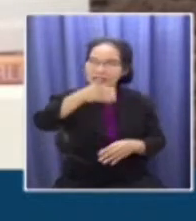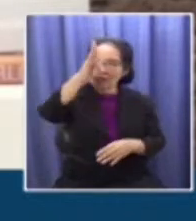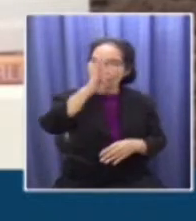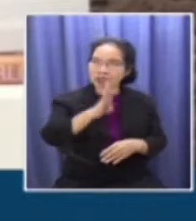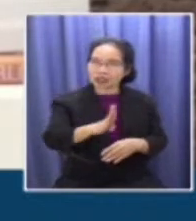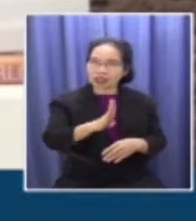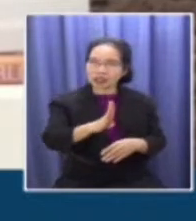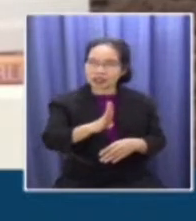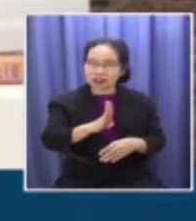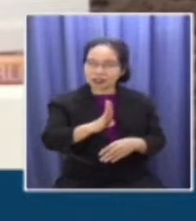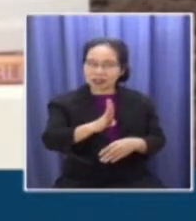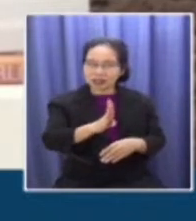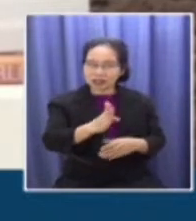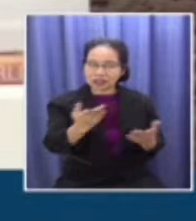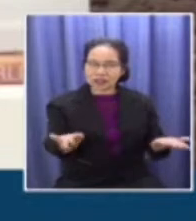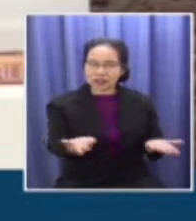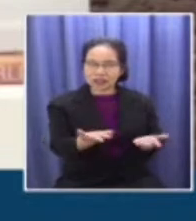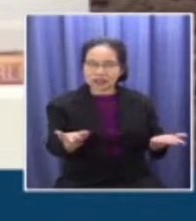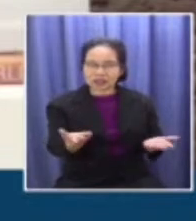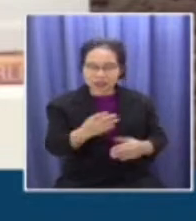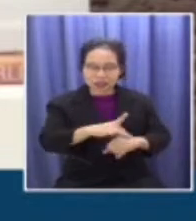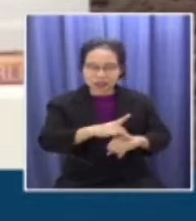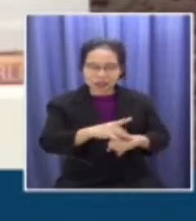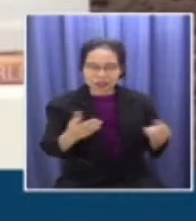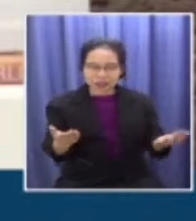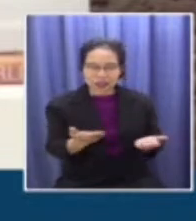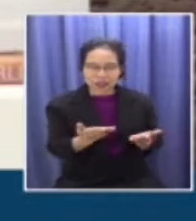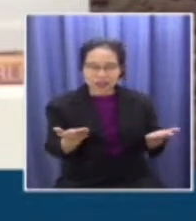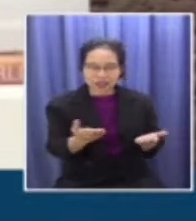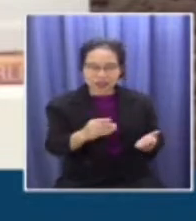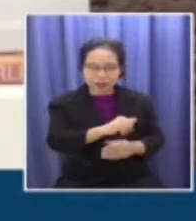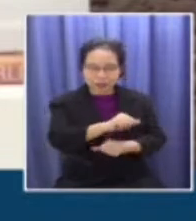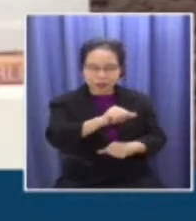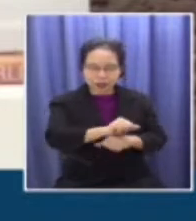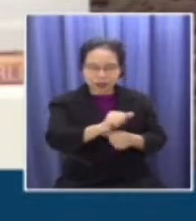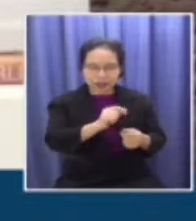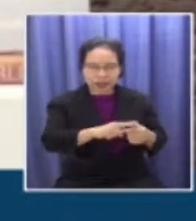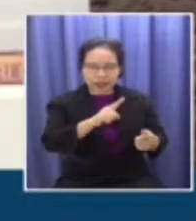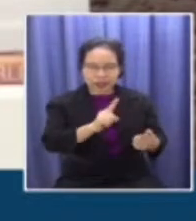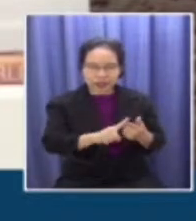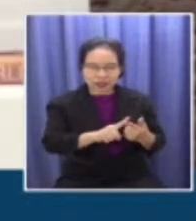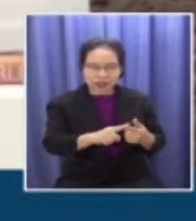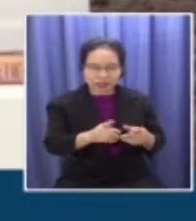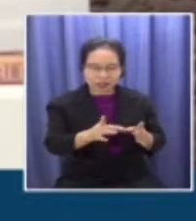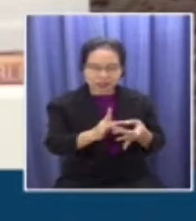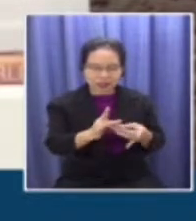akwenya ese nipa free enu ne nka atim ne ntumi sida.